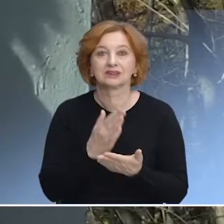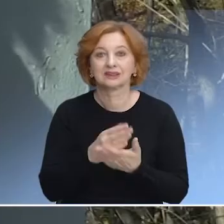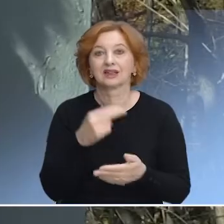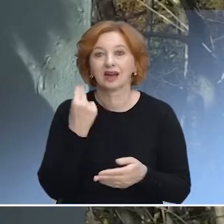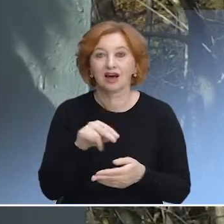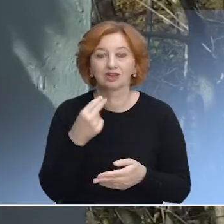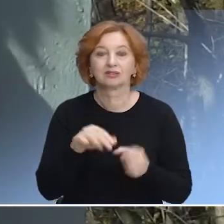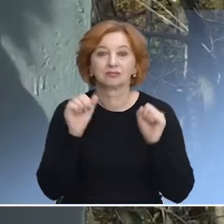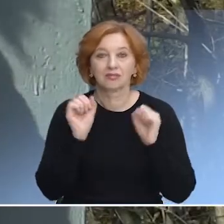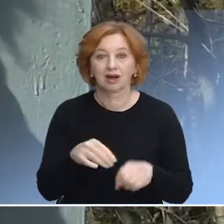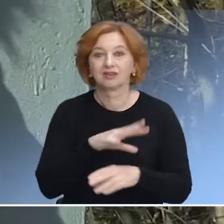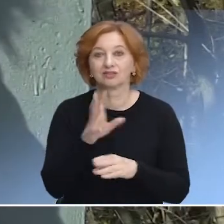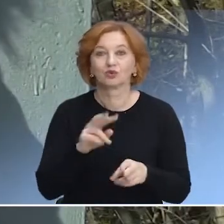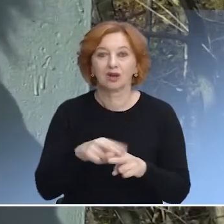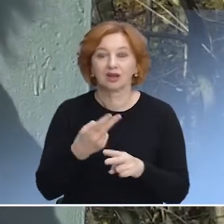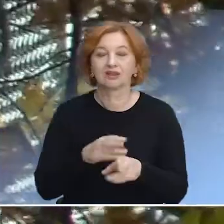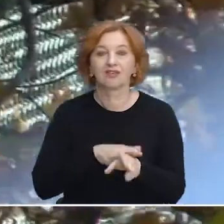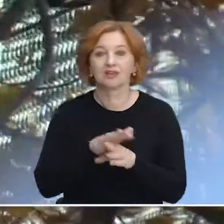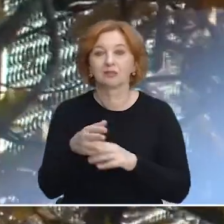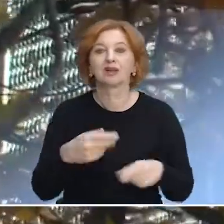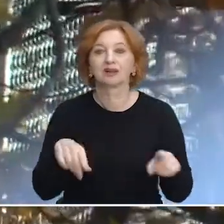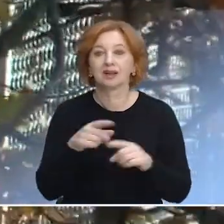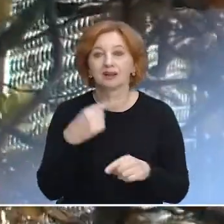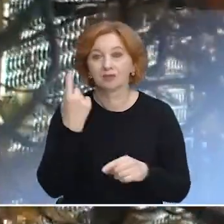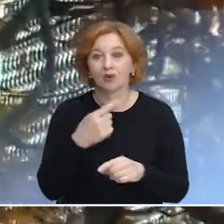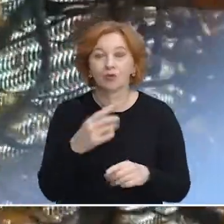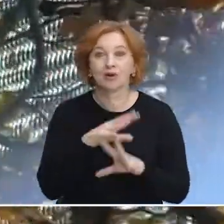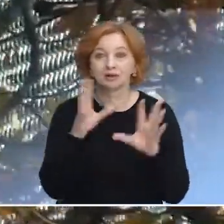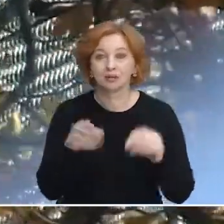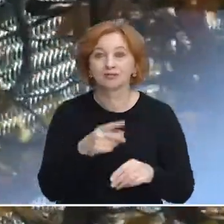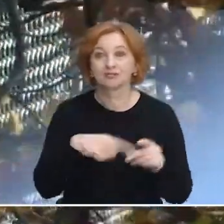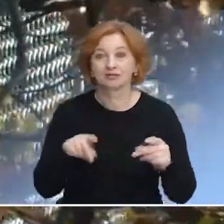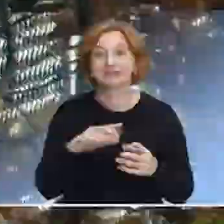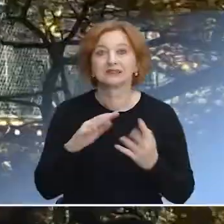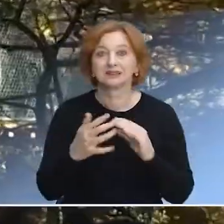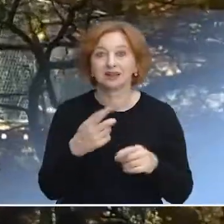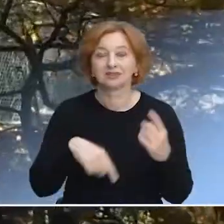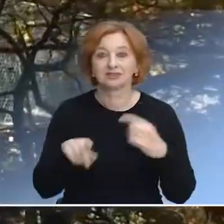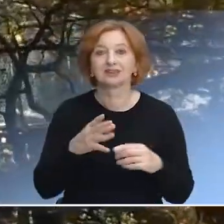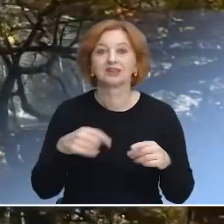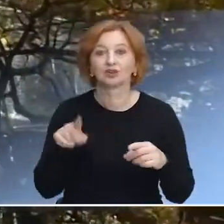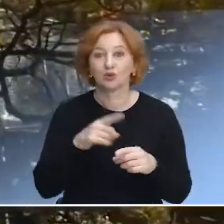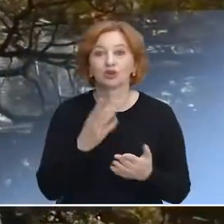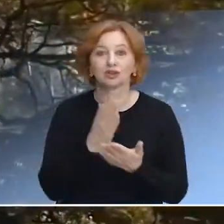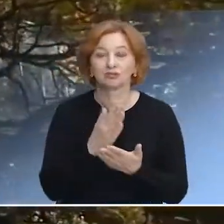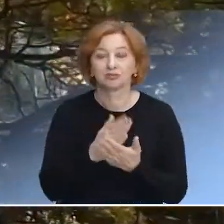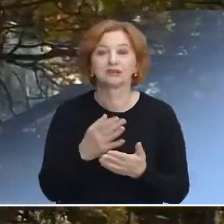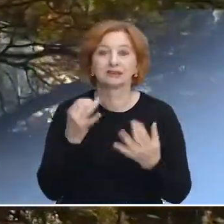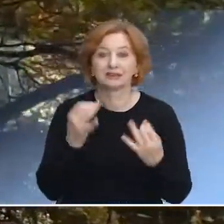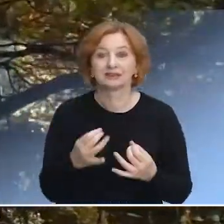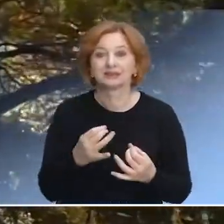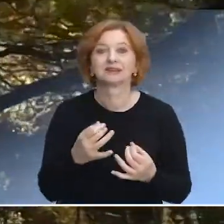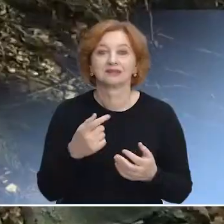и качественно смогли все это выполнить. Данные работы помогли решить очень существенный вопрос. Пользование подвесным мостом